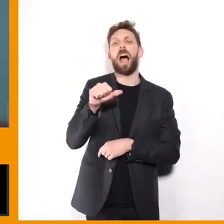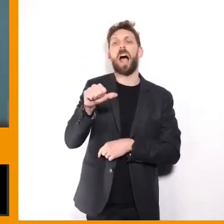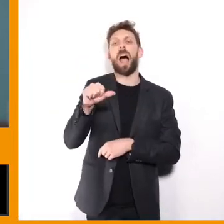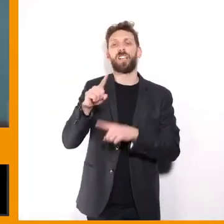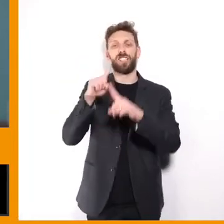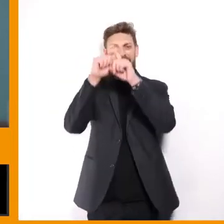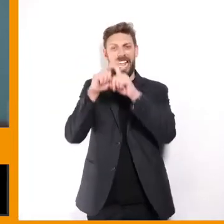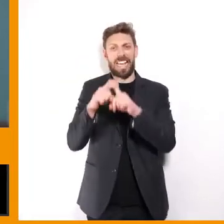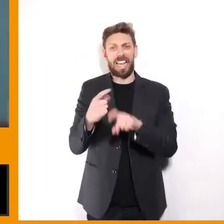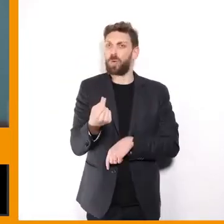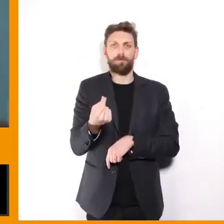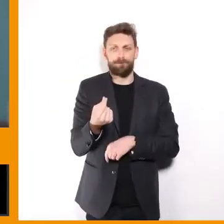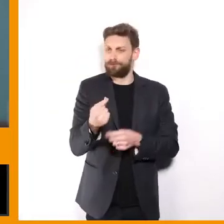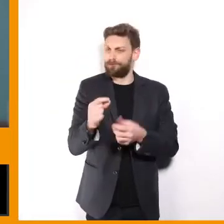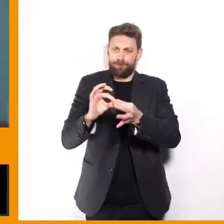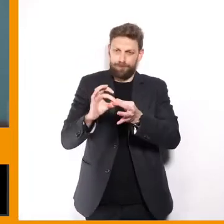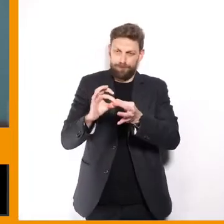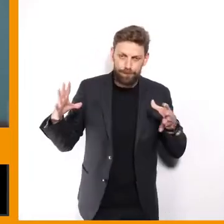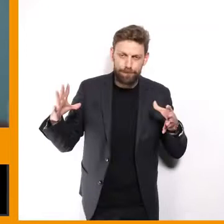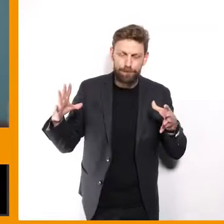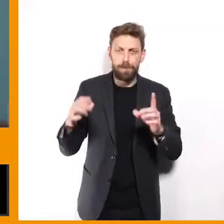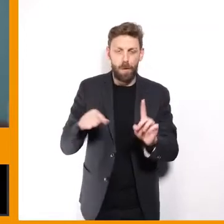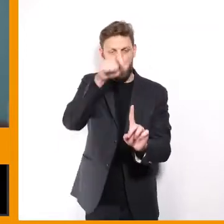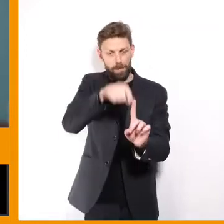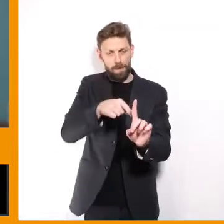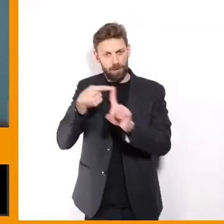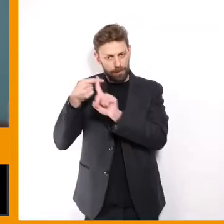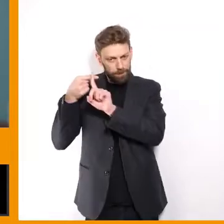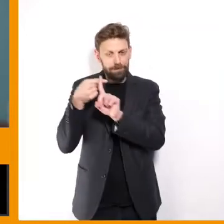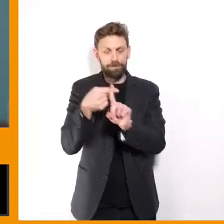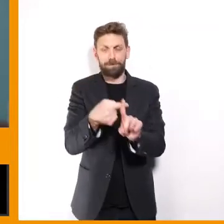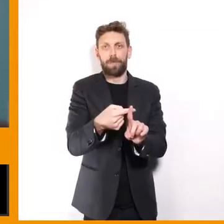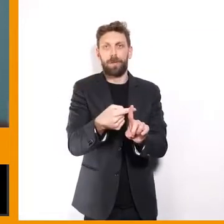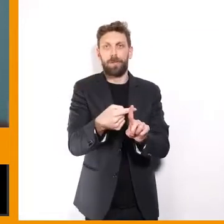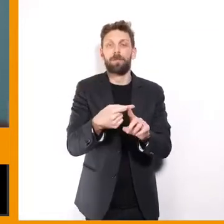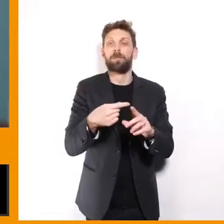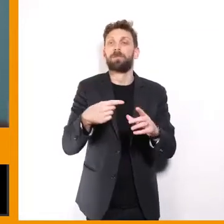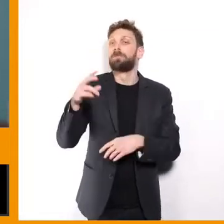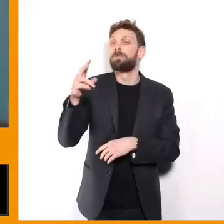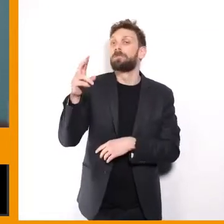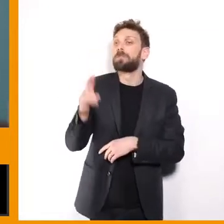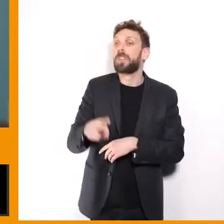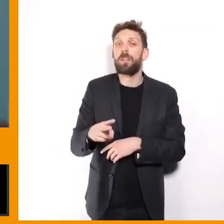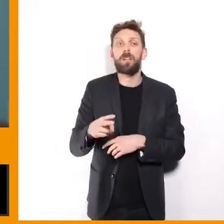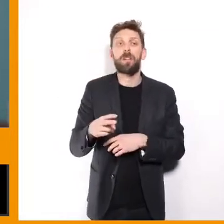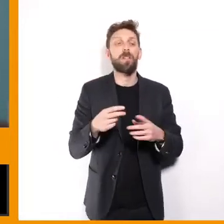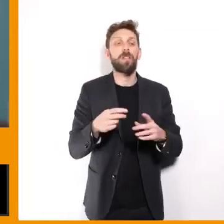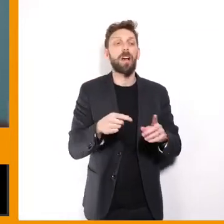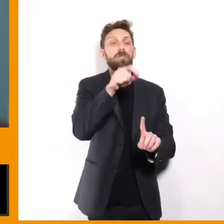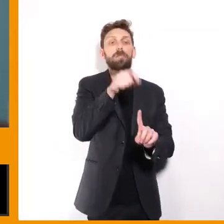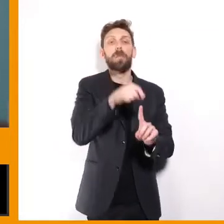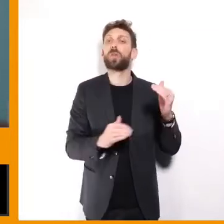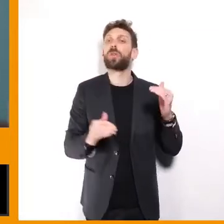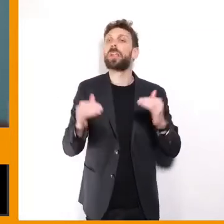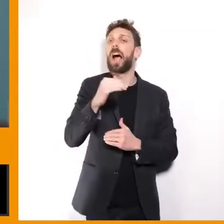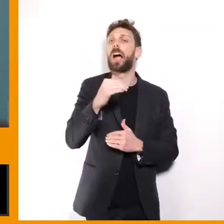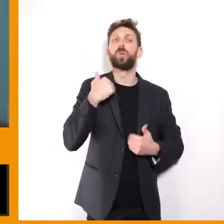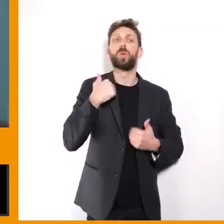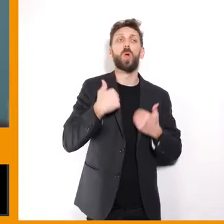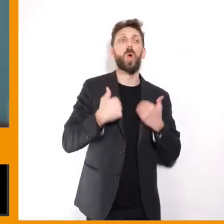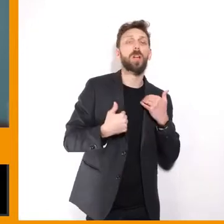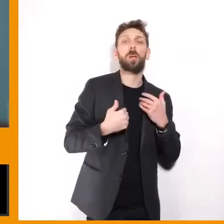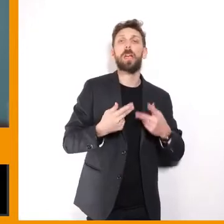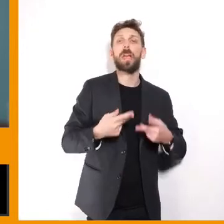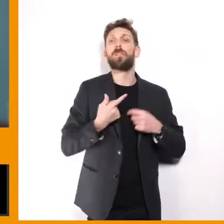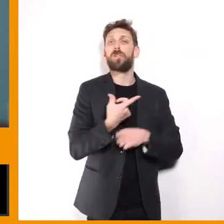de l'allocation adulte handicapé. Il ne faut pas que la vie de couple d'un adulte handicapé influe sur son